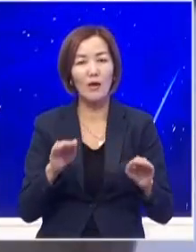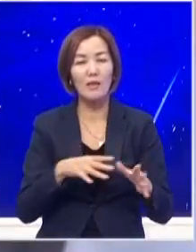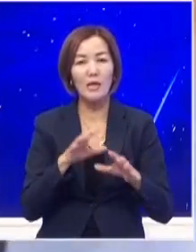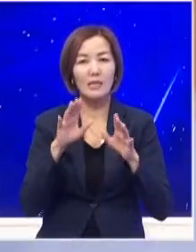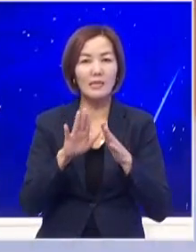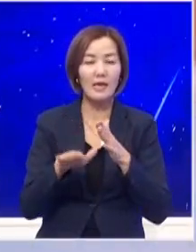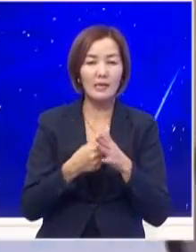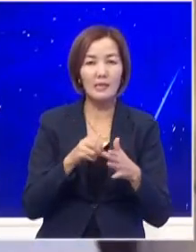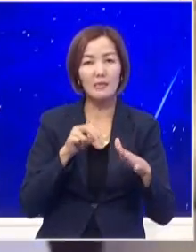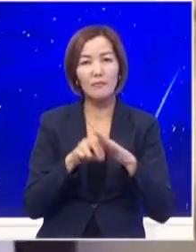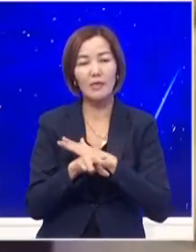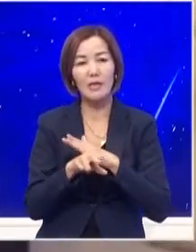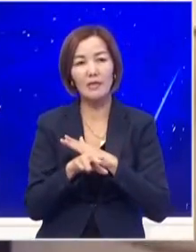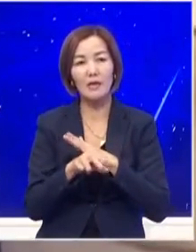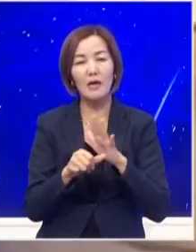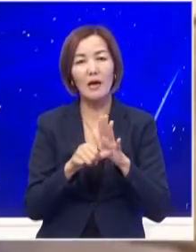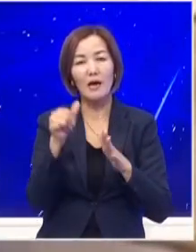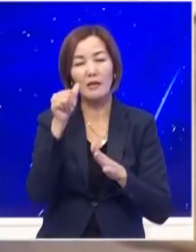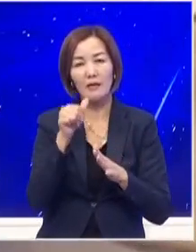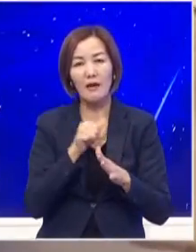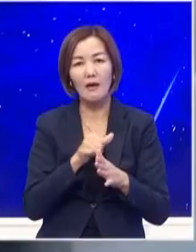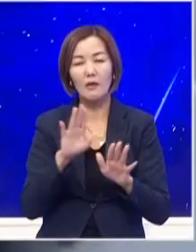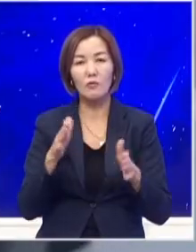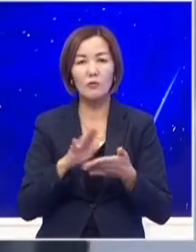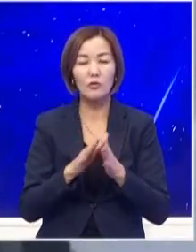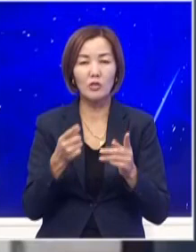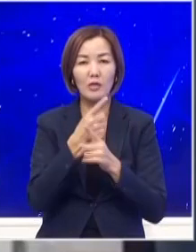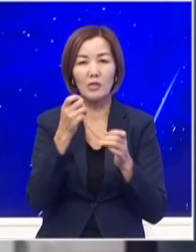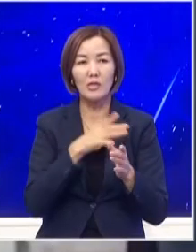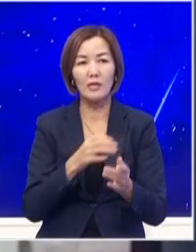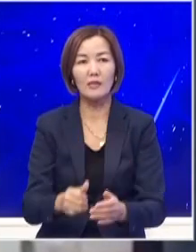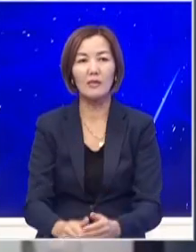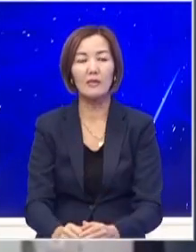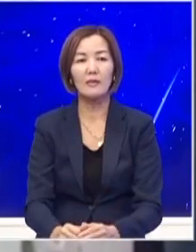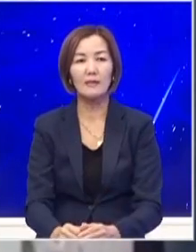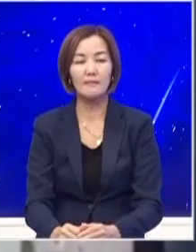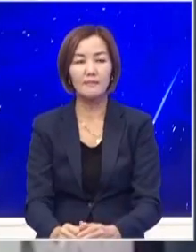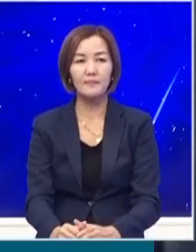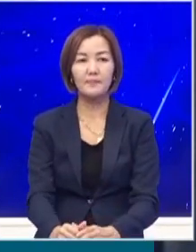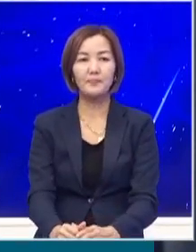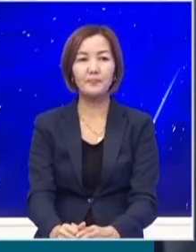иммигранттар ағынымен күресу үшін 6 ай мерзімге төтенше жағдай жариялады.